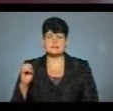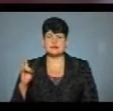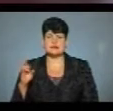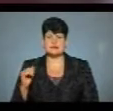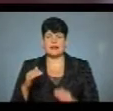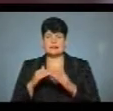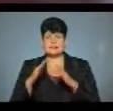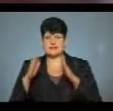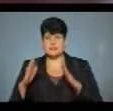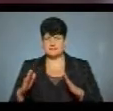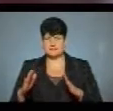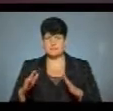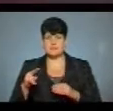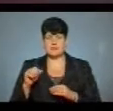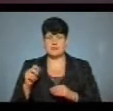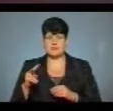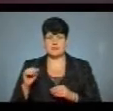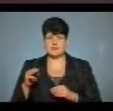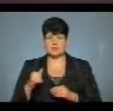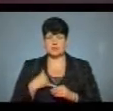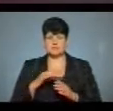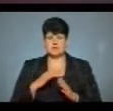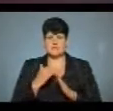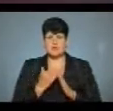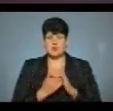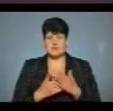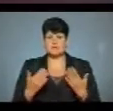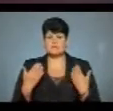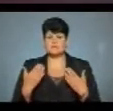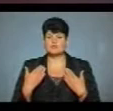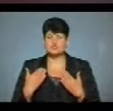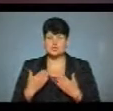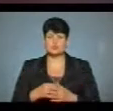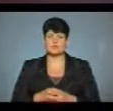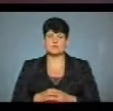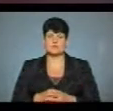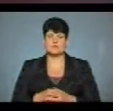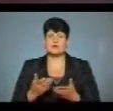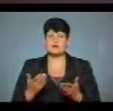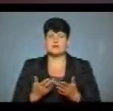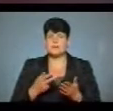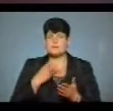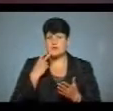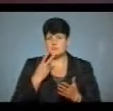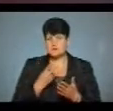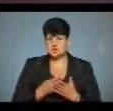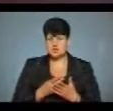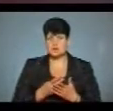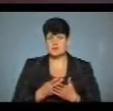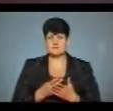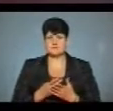Наметовий табір, палатки. У нас була відповідна програма даного відпочинку, яка передбачала